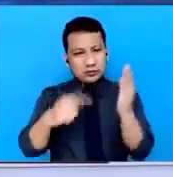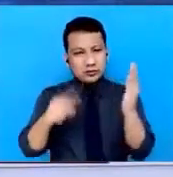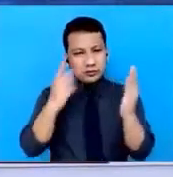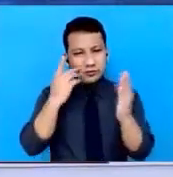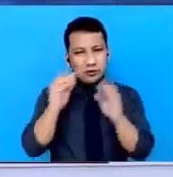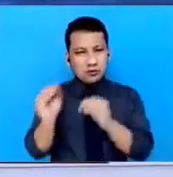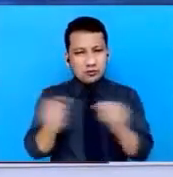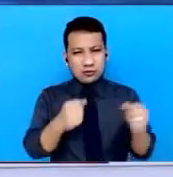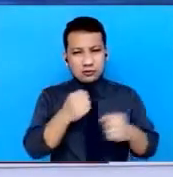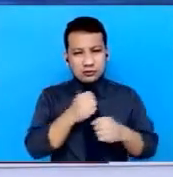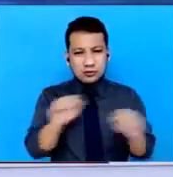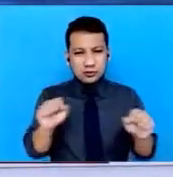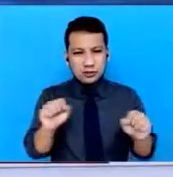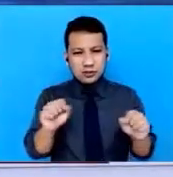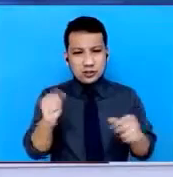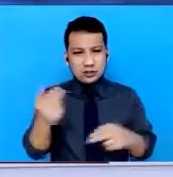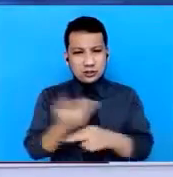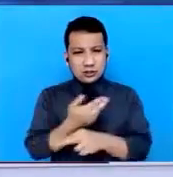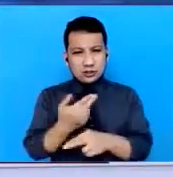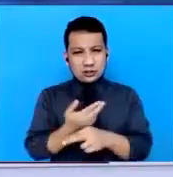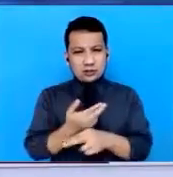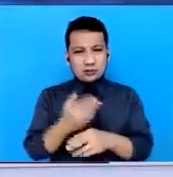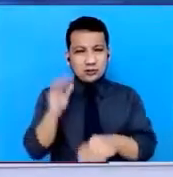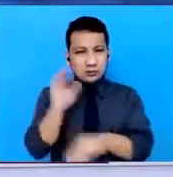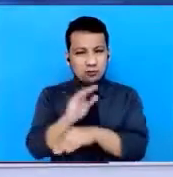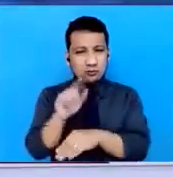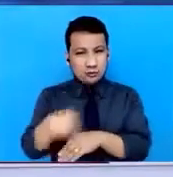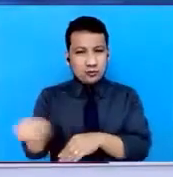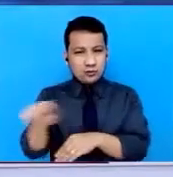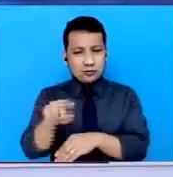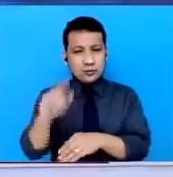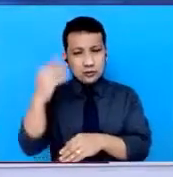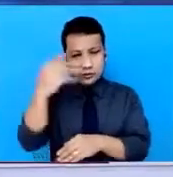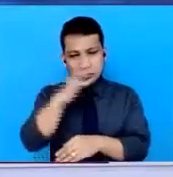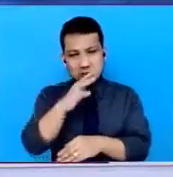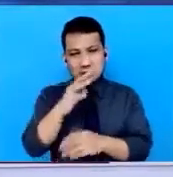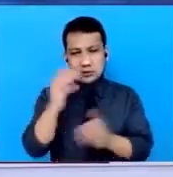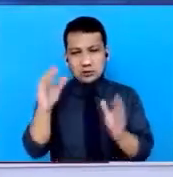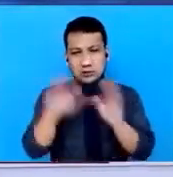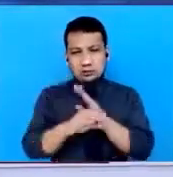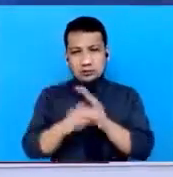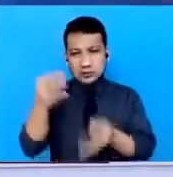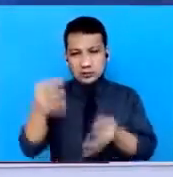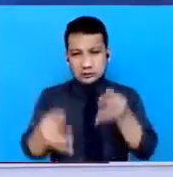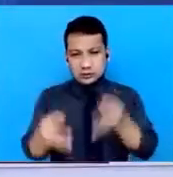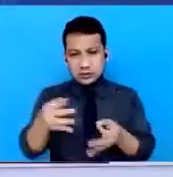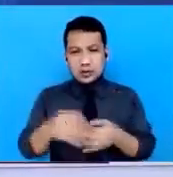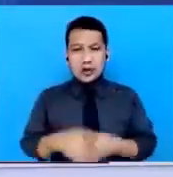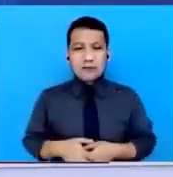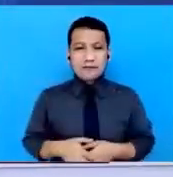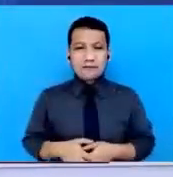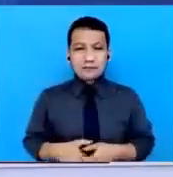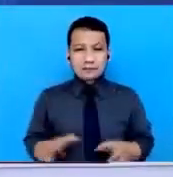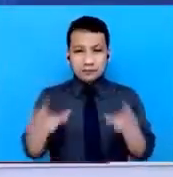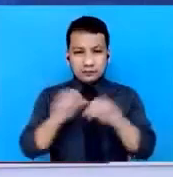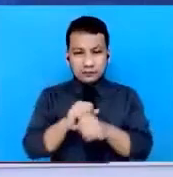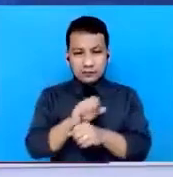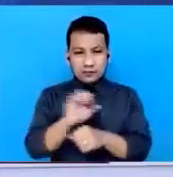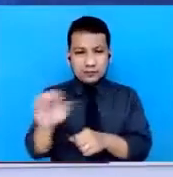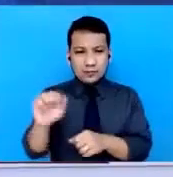security, regulatory, enforcement, pati na ang civil at criminal justice. Sa buong East Asia and